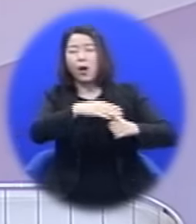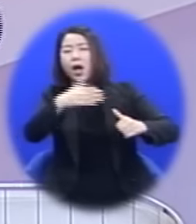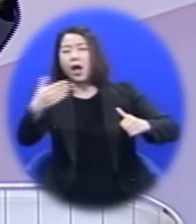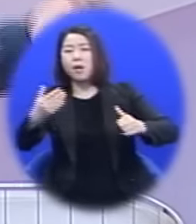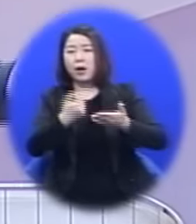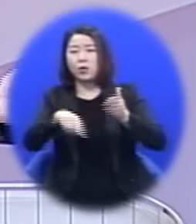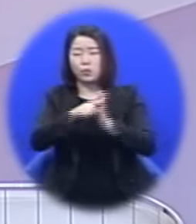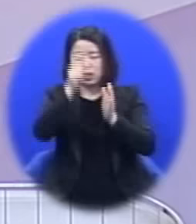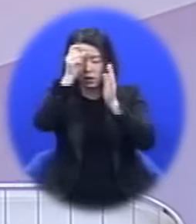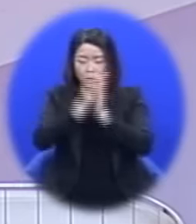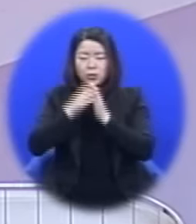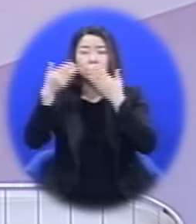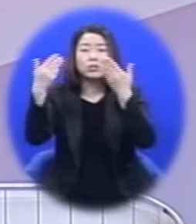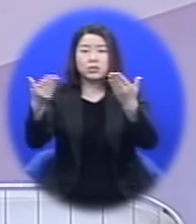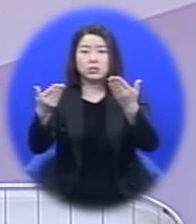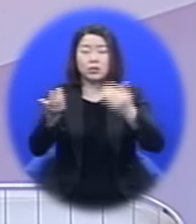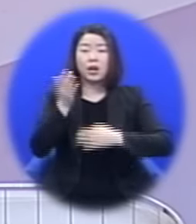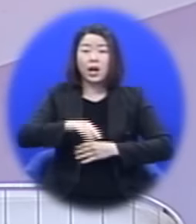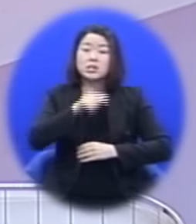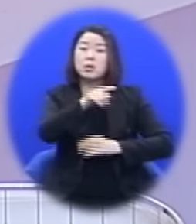그러나 하나님은 응답하지 않으셨어요.